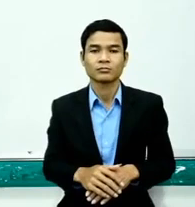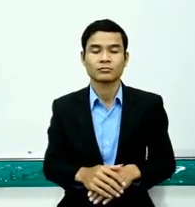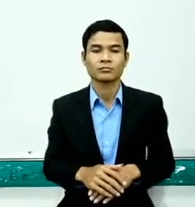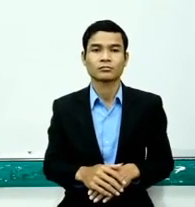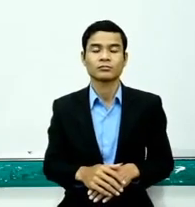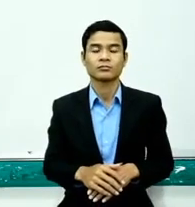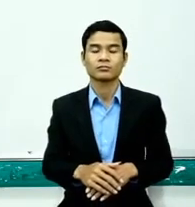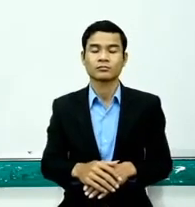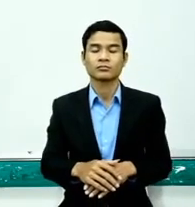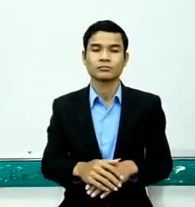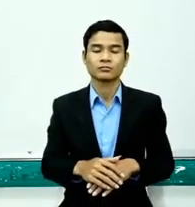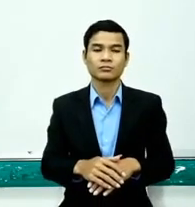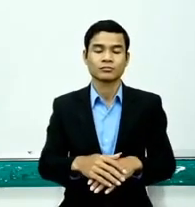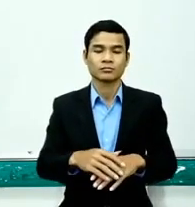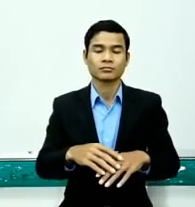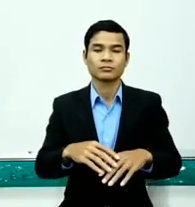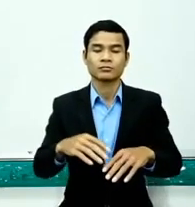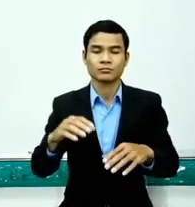កម្ម